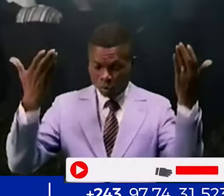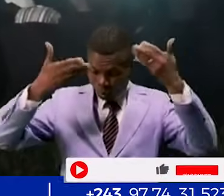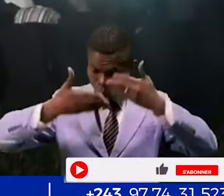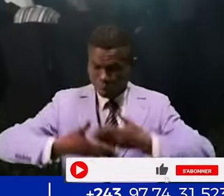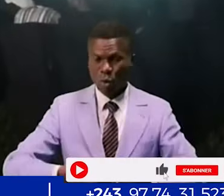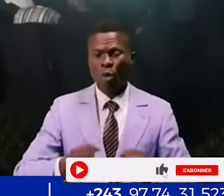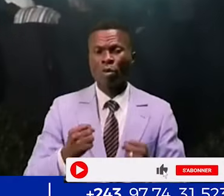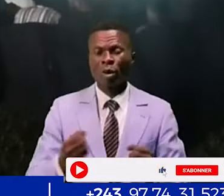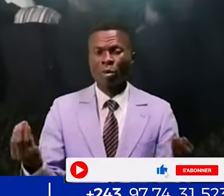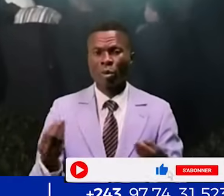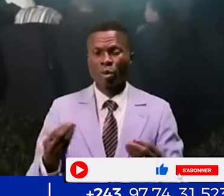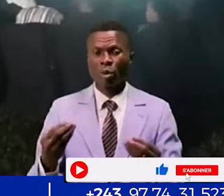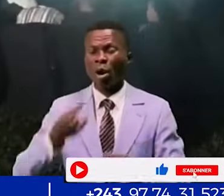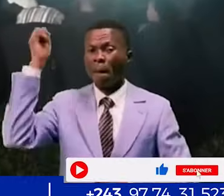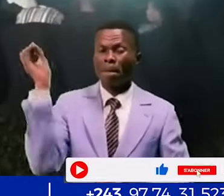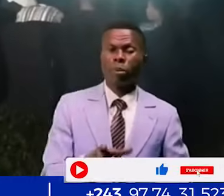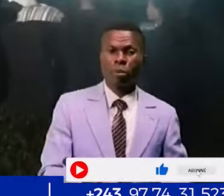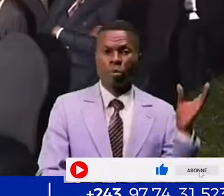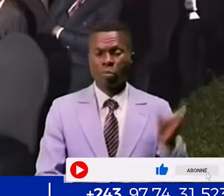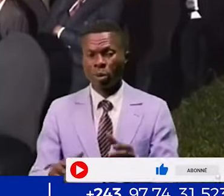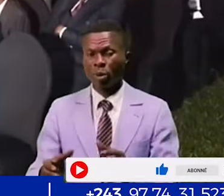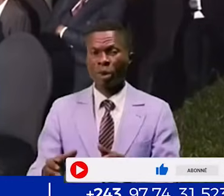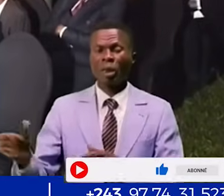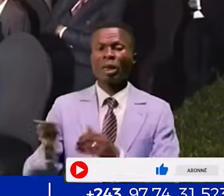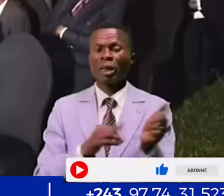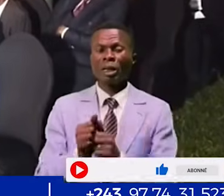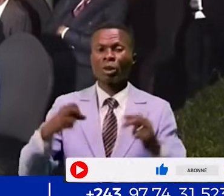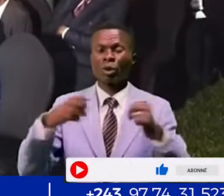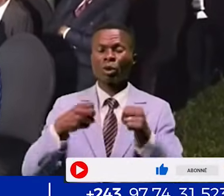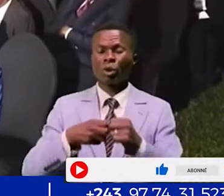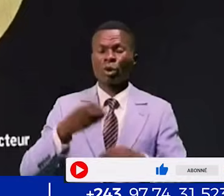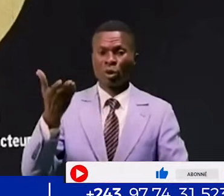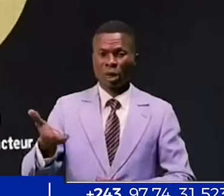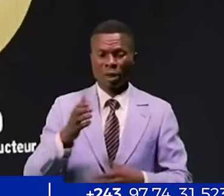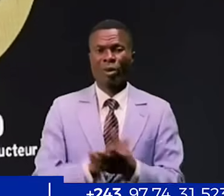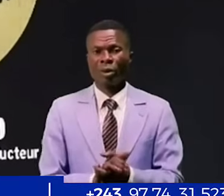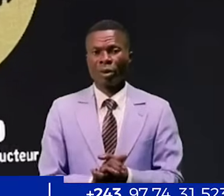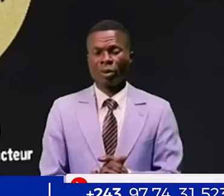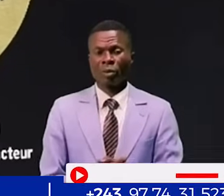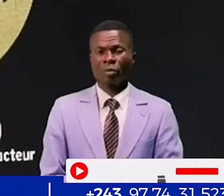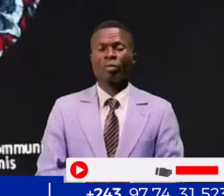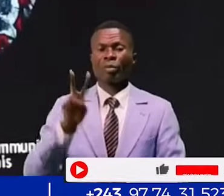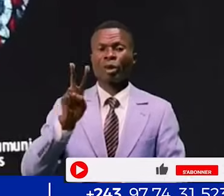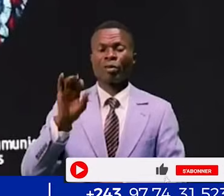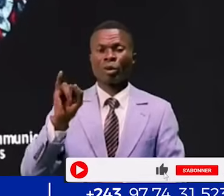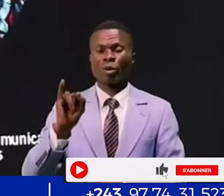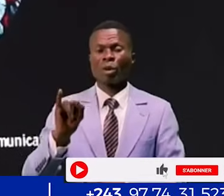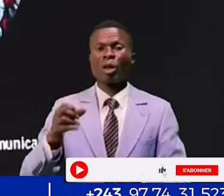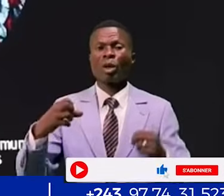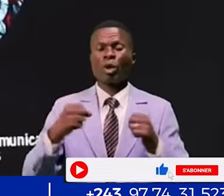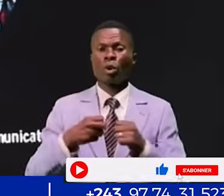dans le noir à cause du bombardement des installations d'une ligne haute tension des Virunga Énergie